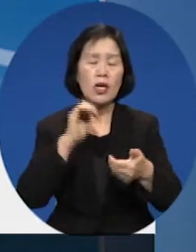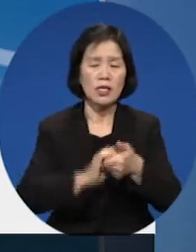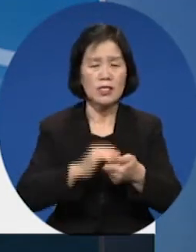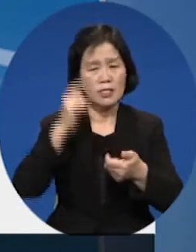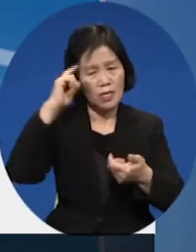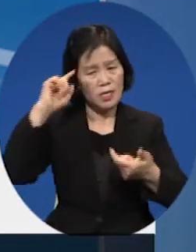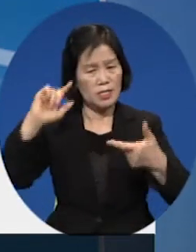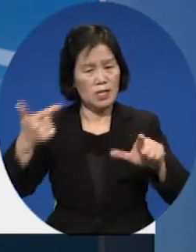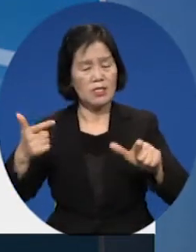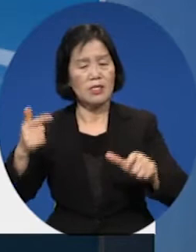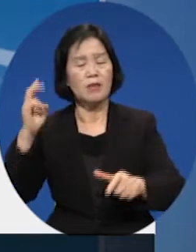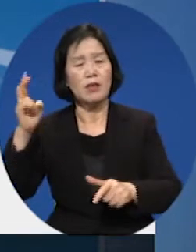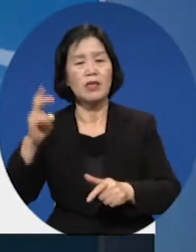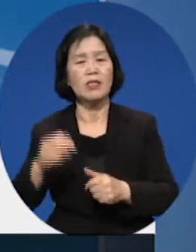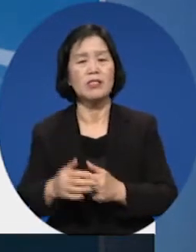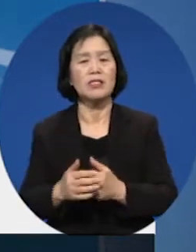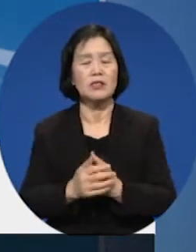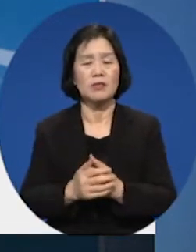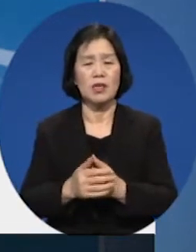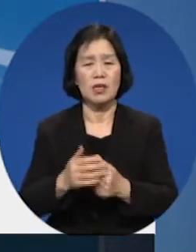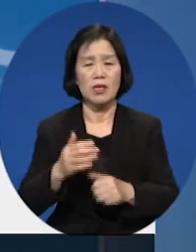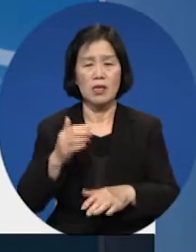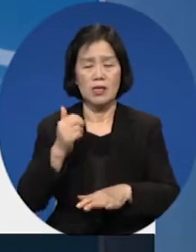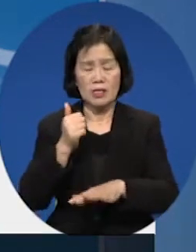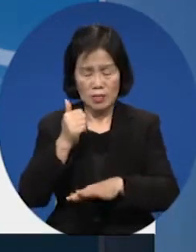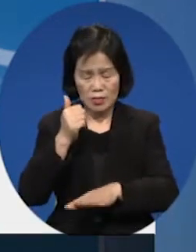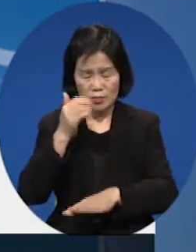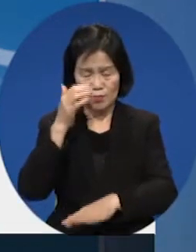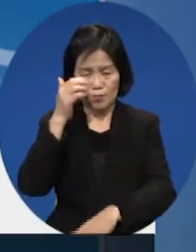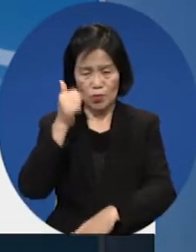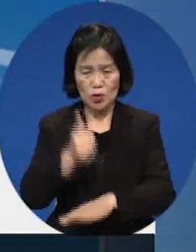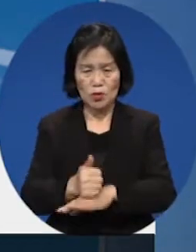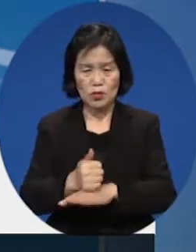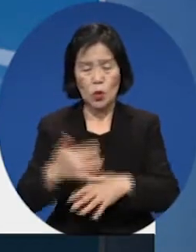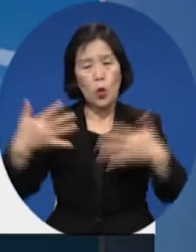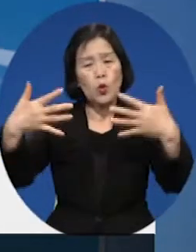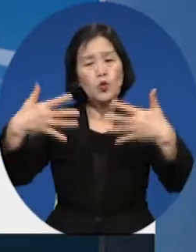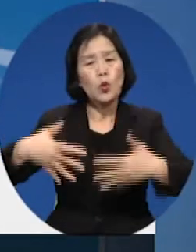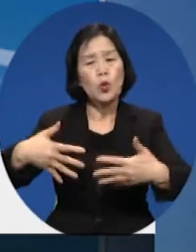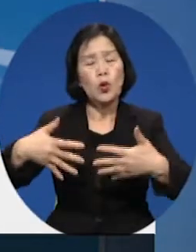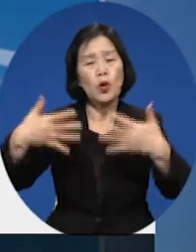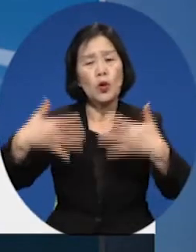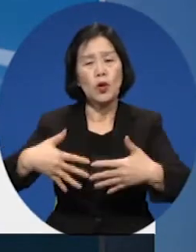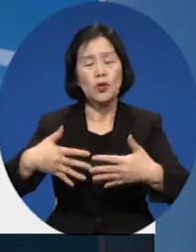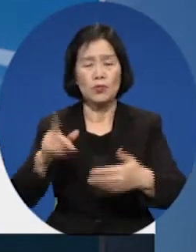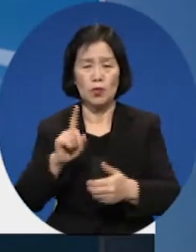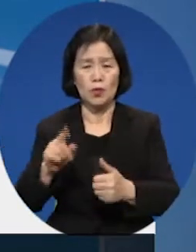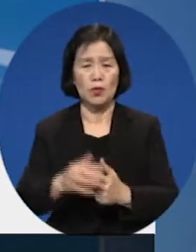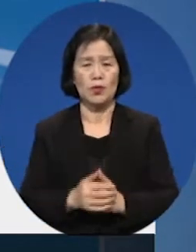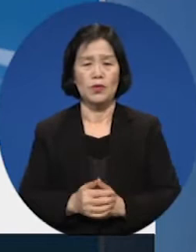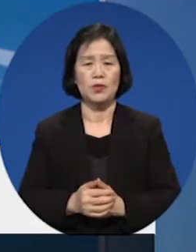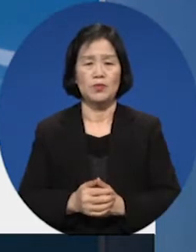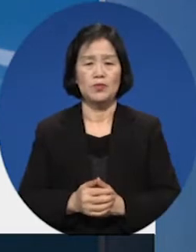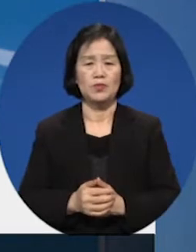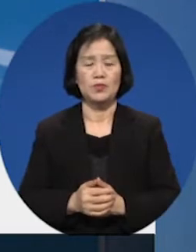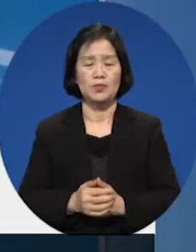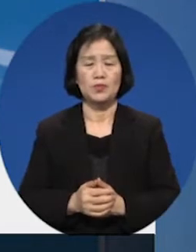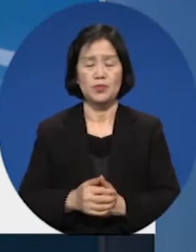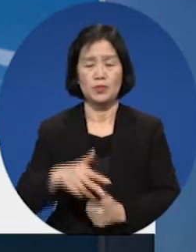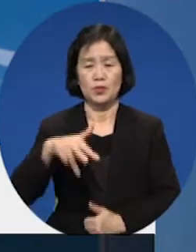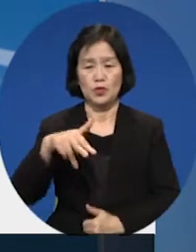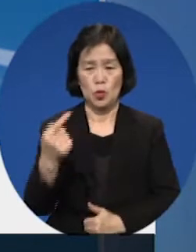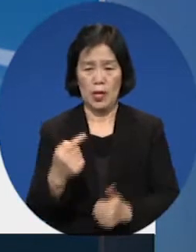달랐던 것 같아요 근데 최소 안에 어떤 조건이라고 얘기가 나왔던 게 조난 같아 건